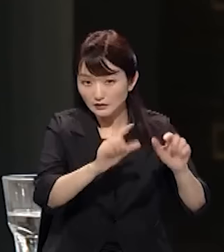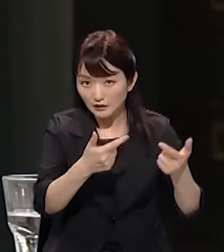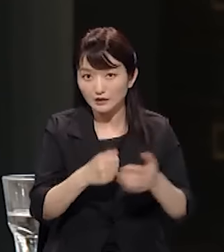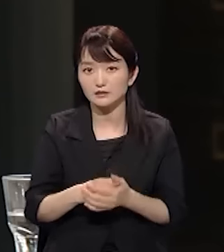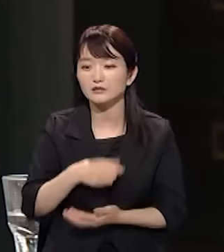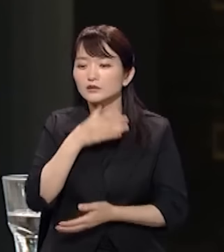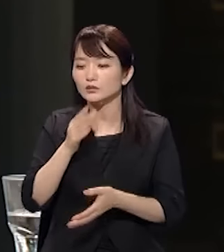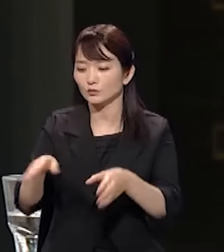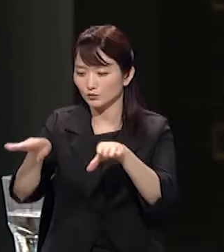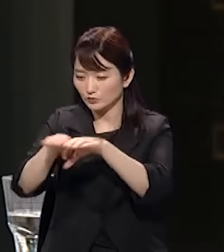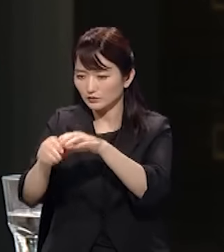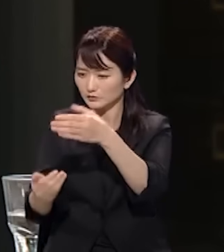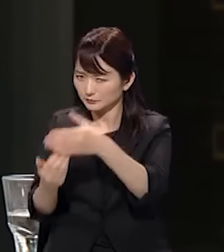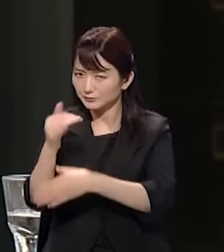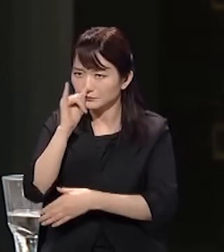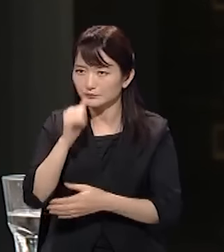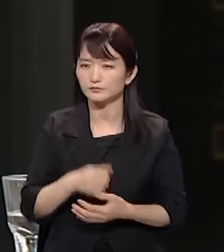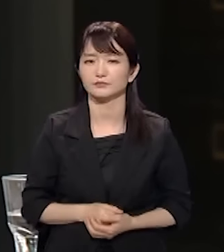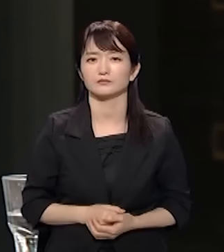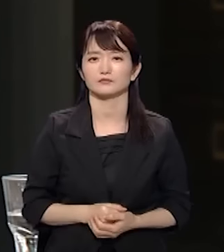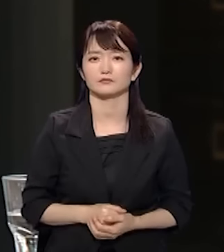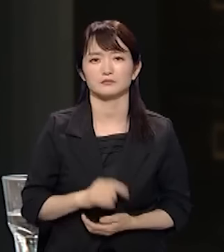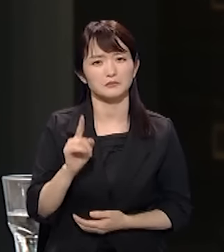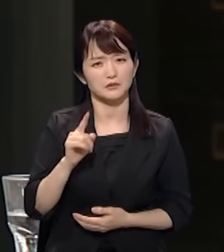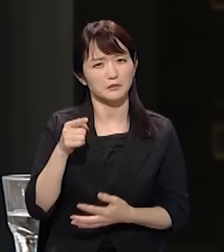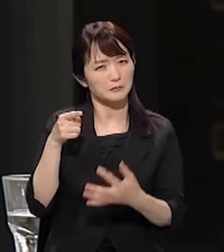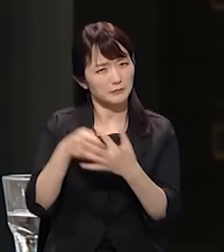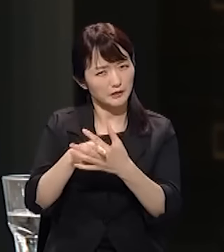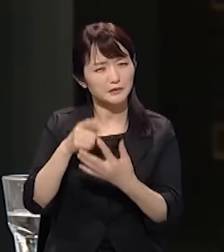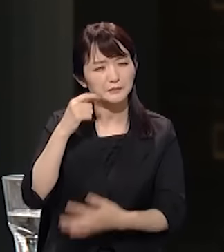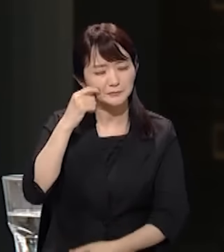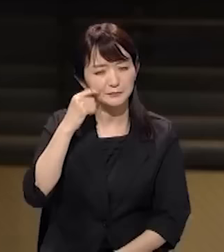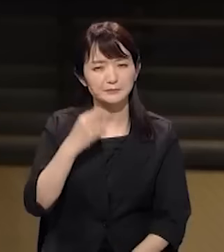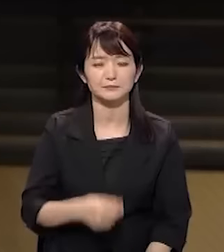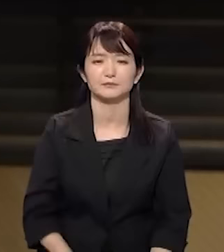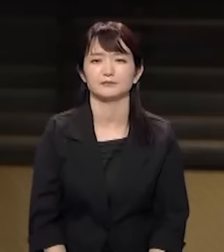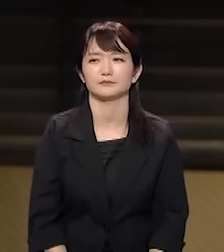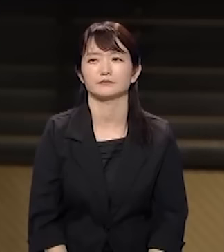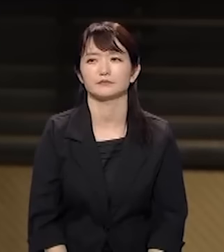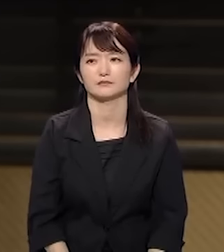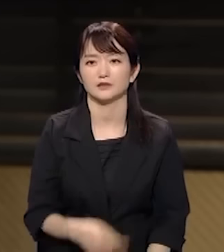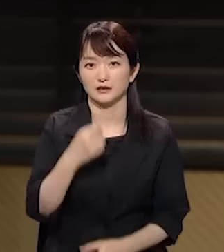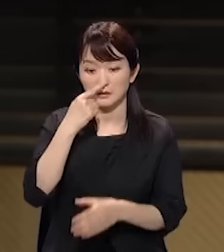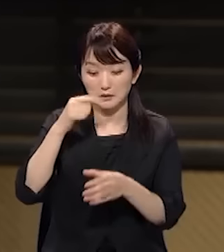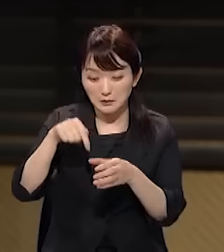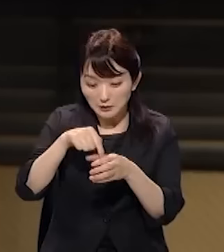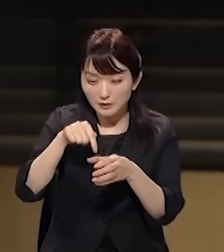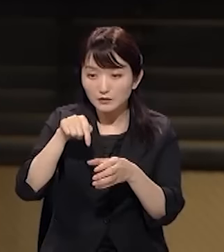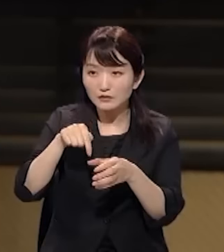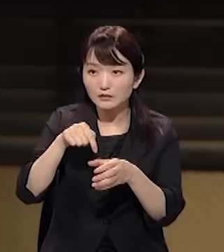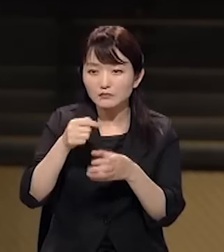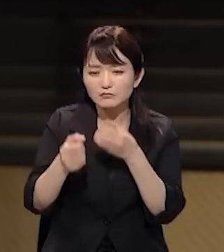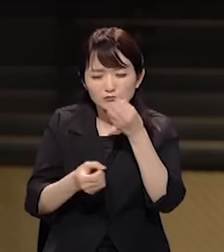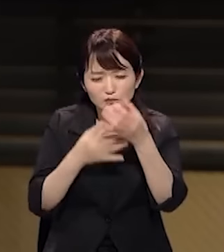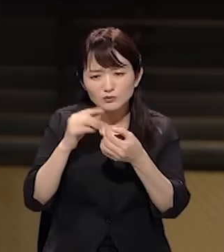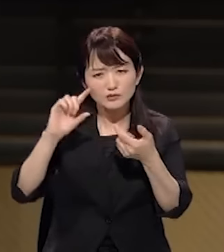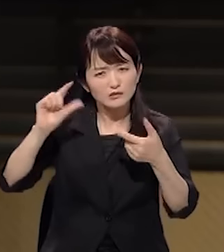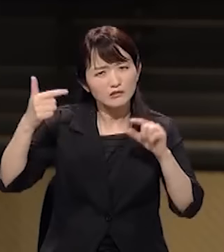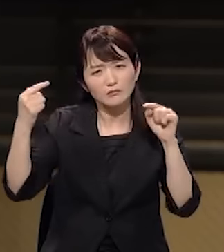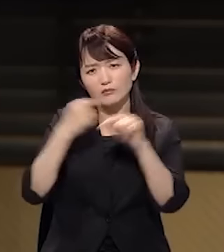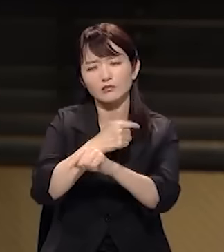양 변호사님 그래도 뭐 일단 예단할 수는 없는 거잖아요 어 일단 무엇보다 그 커피를 두고도 진술들이 좀 엇갈립니다